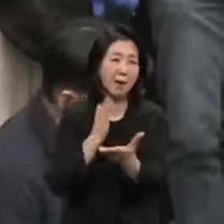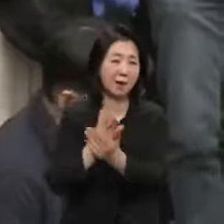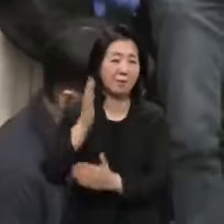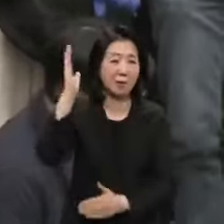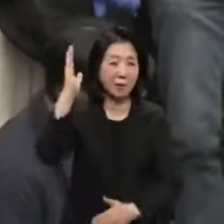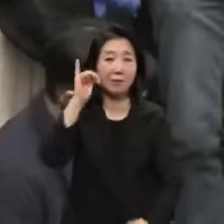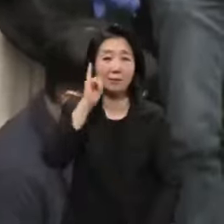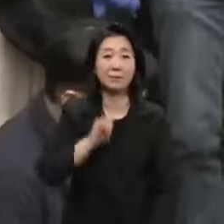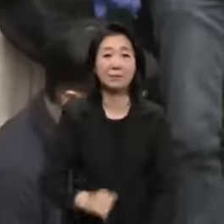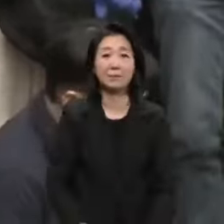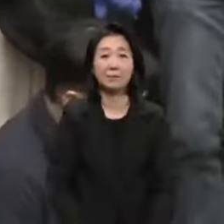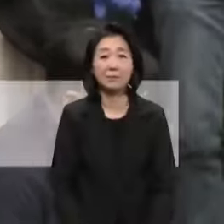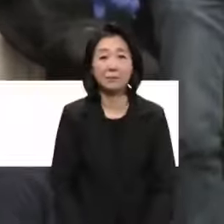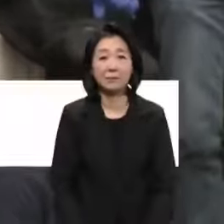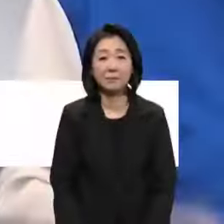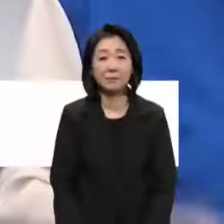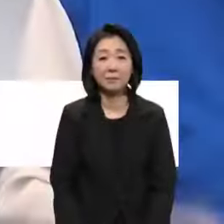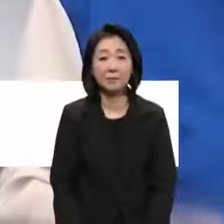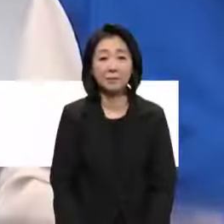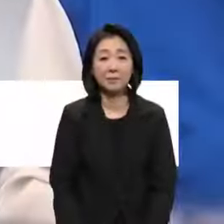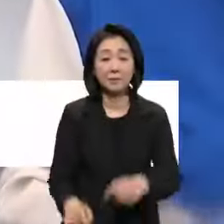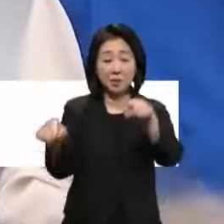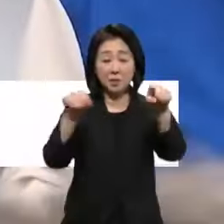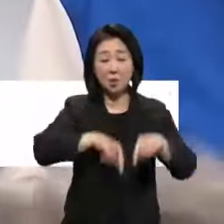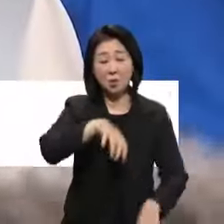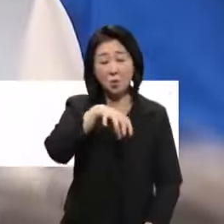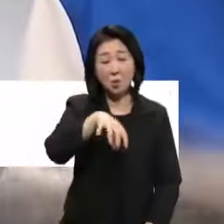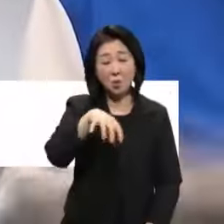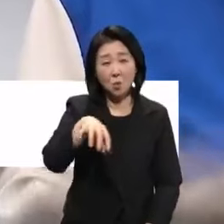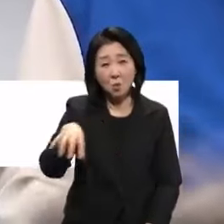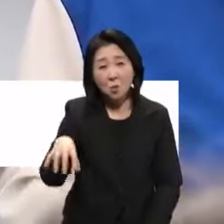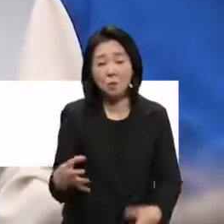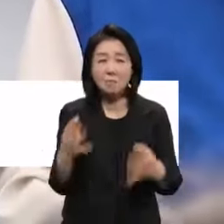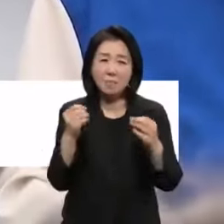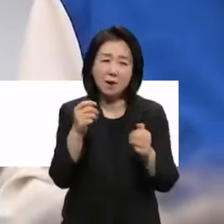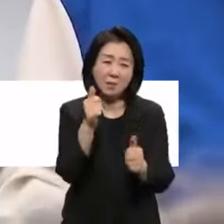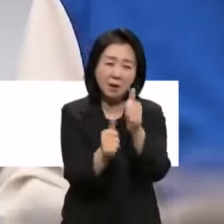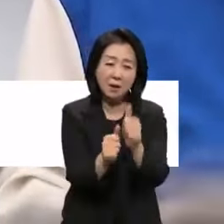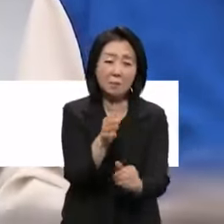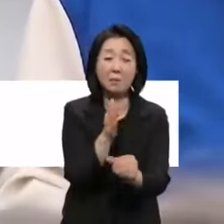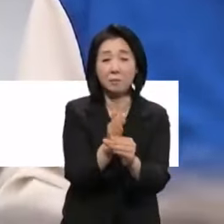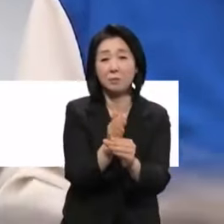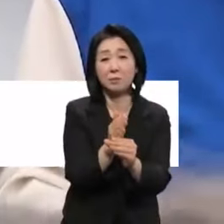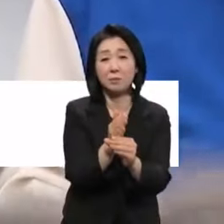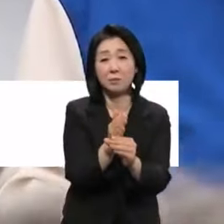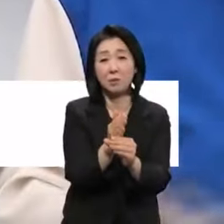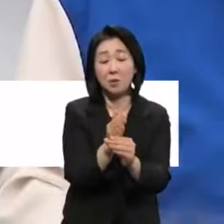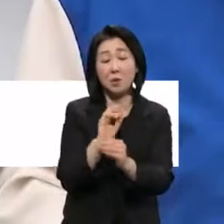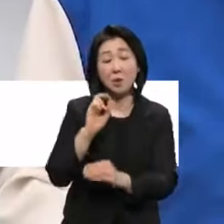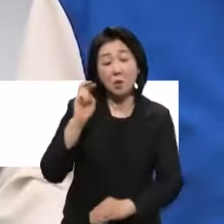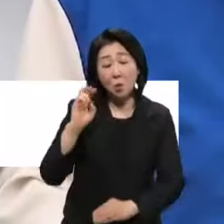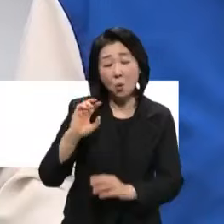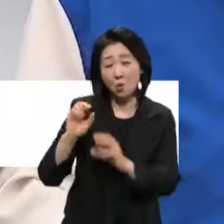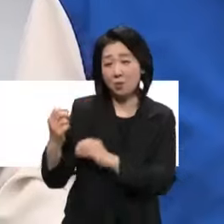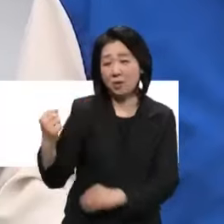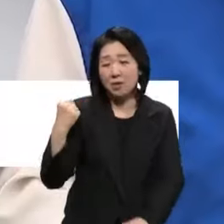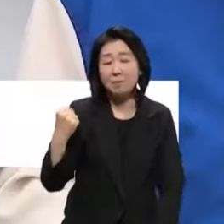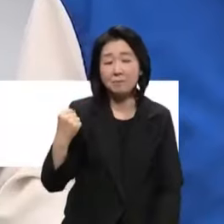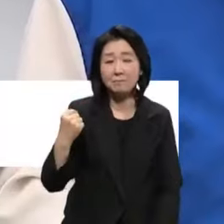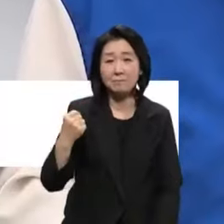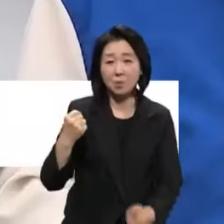높였습니다. 전국이 수십 곳이 박빙인데 혹여라도 그들이 다시 국회를